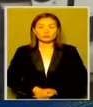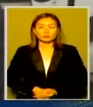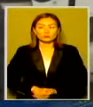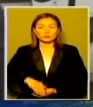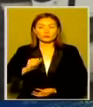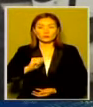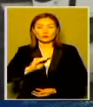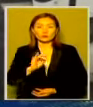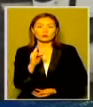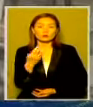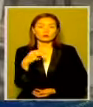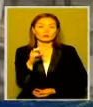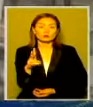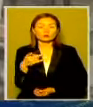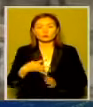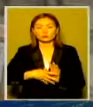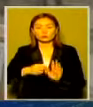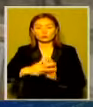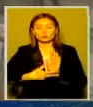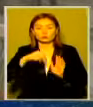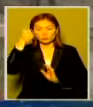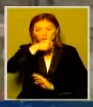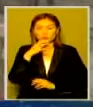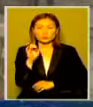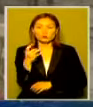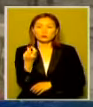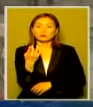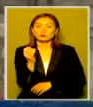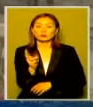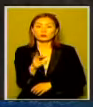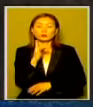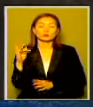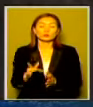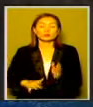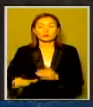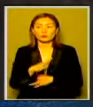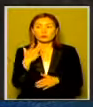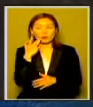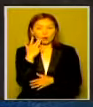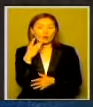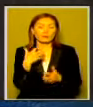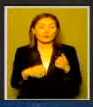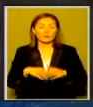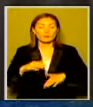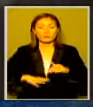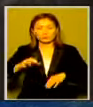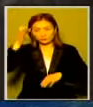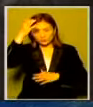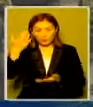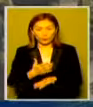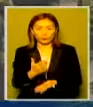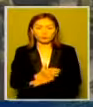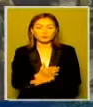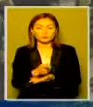Тажиден Хасанов родился в 1918 году в селе Сарайшык Атырауской области. Для получения среднего специального образования